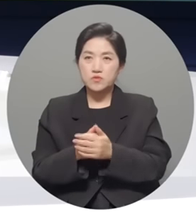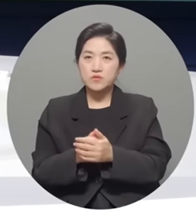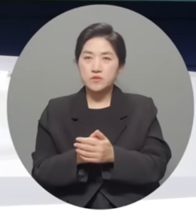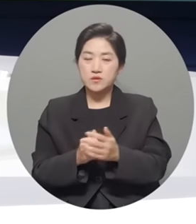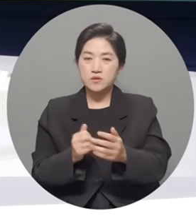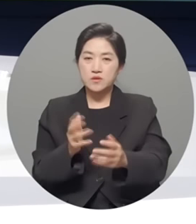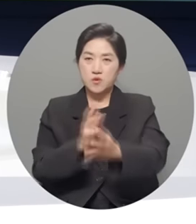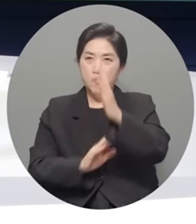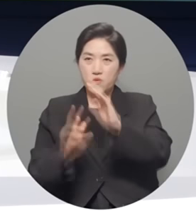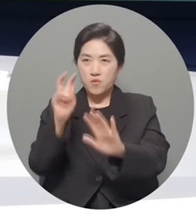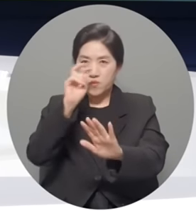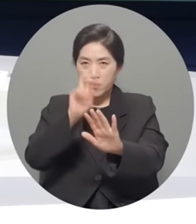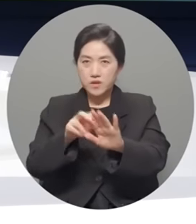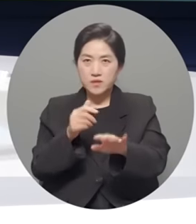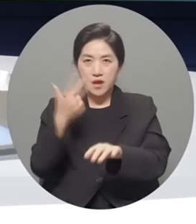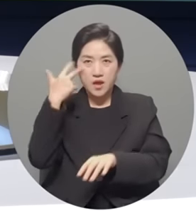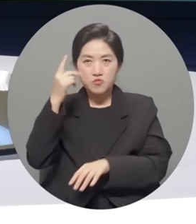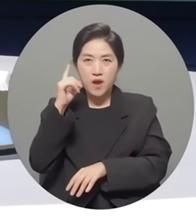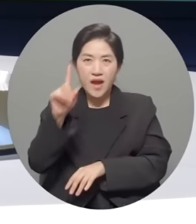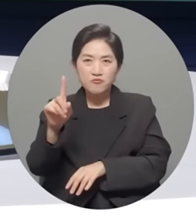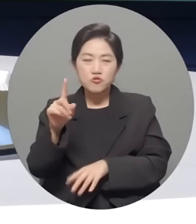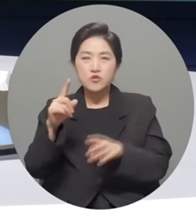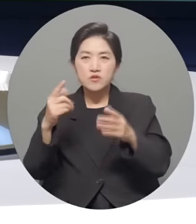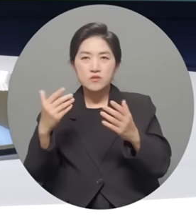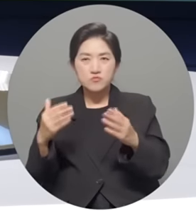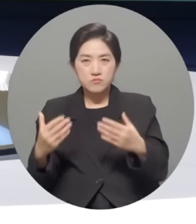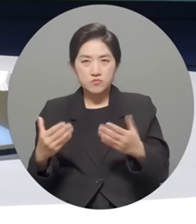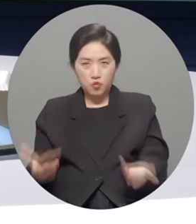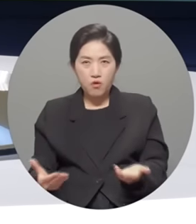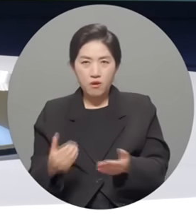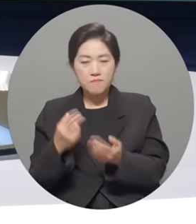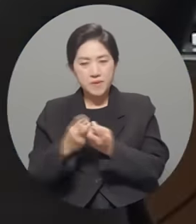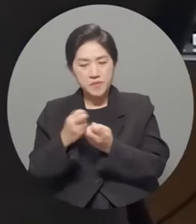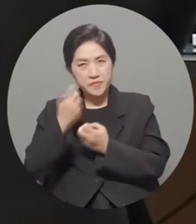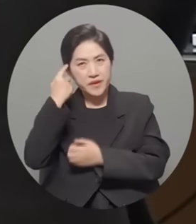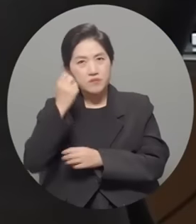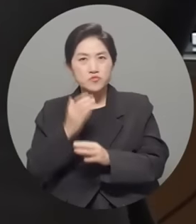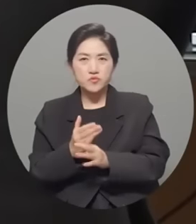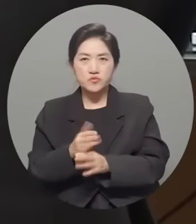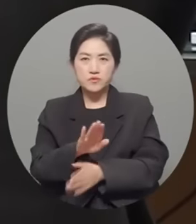중단하는 방안을 검토하고 있습니다. 박소희 기자가 취재했습니다.